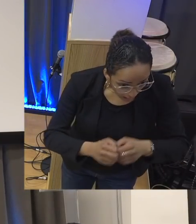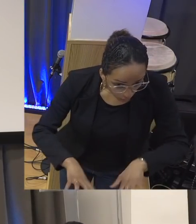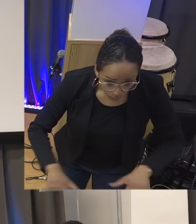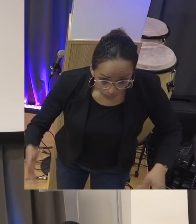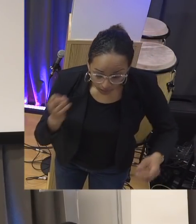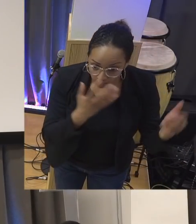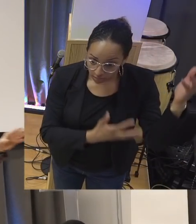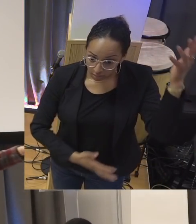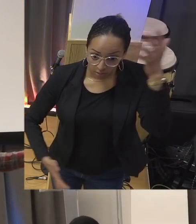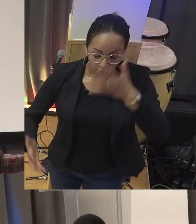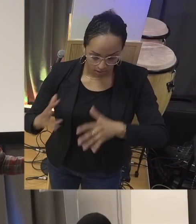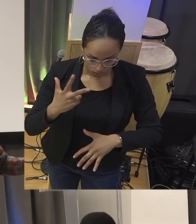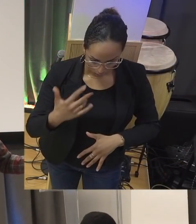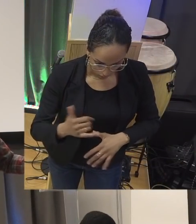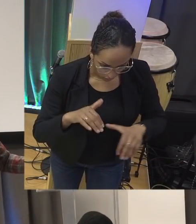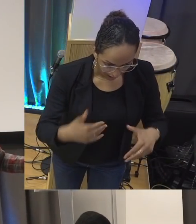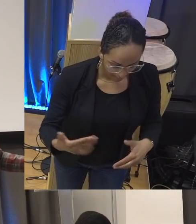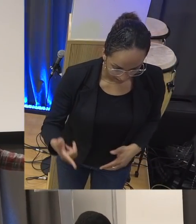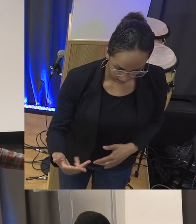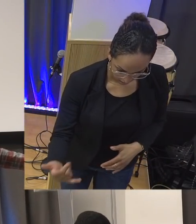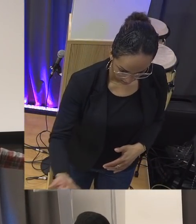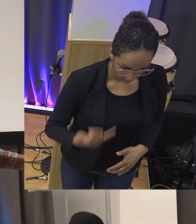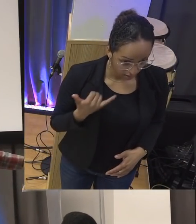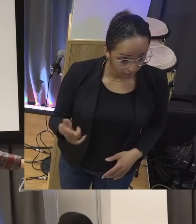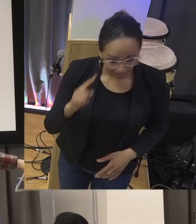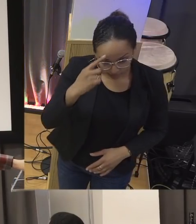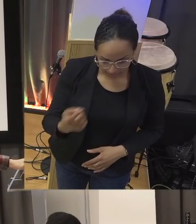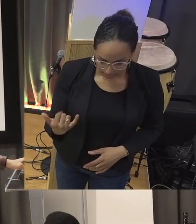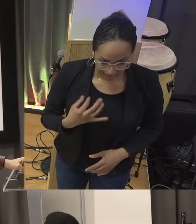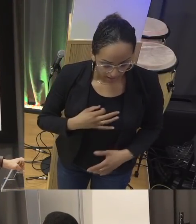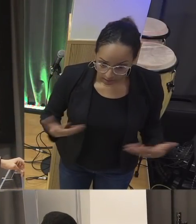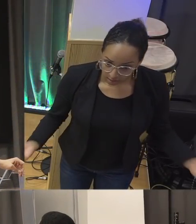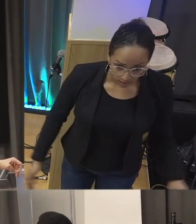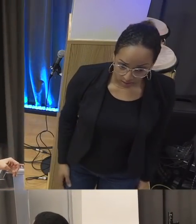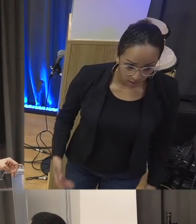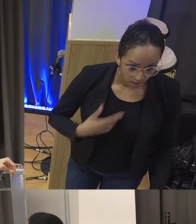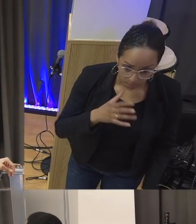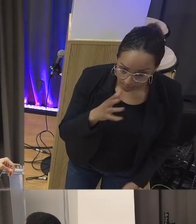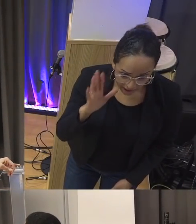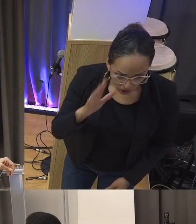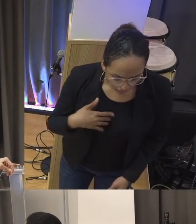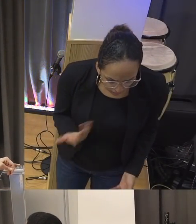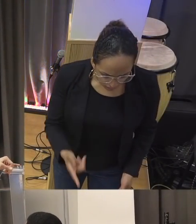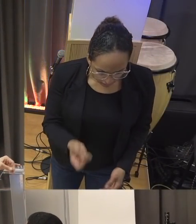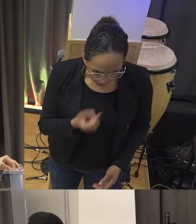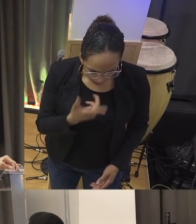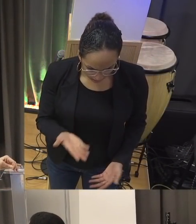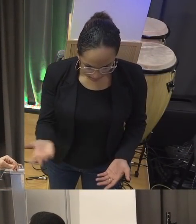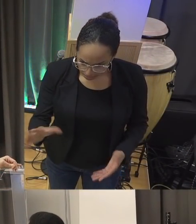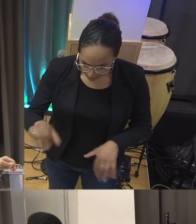Il me téléphone au bout de 3 jours pour me dire qu'il n'arrive plus à dormir. Et je lui raccroche au nez, je lui prends un cachet d'aspirine et dors, c'est pas mon